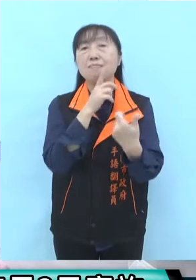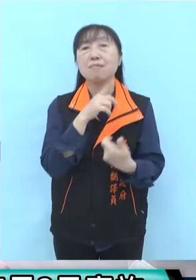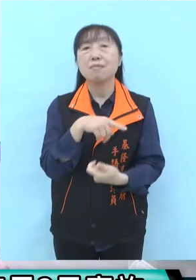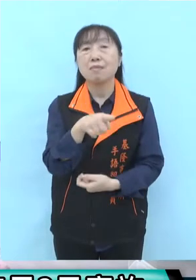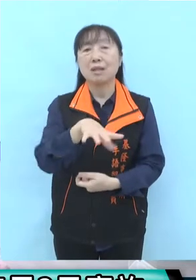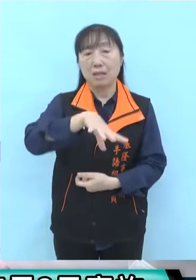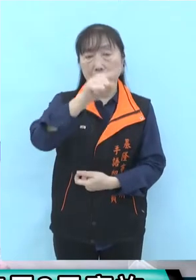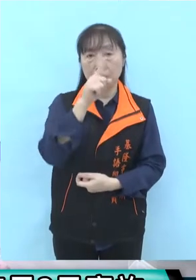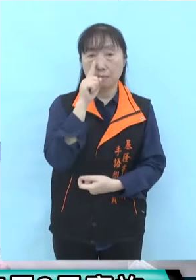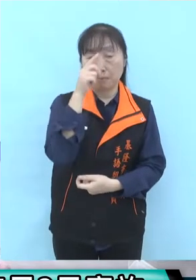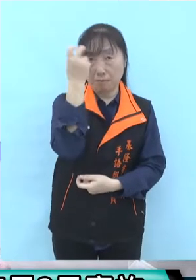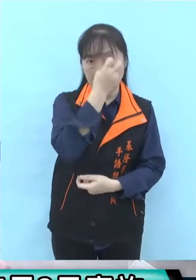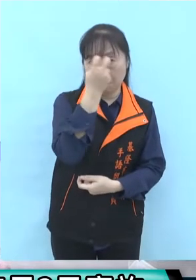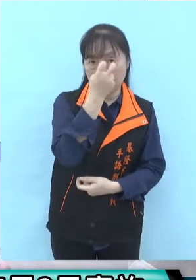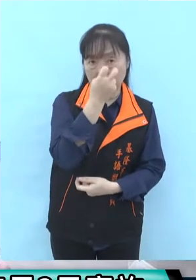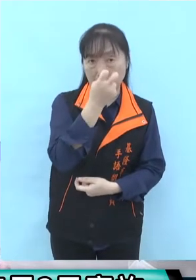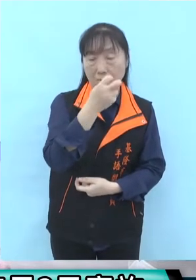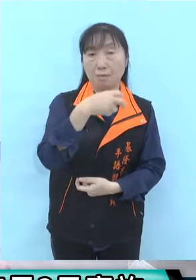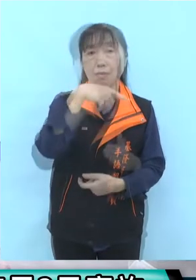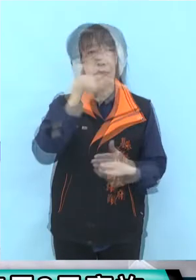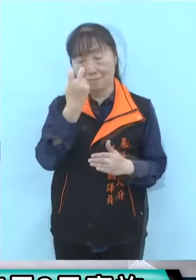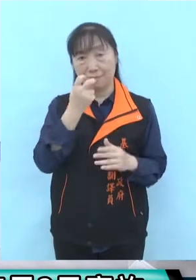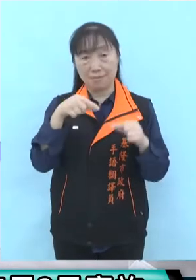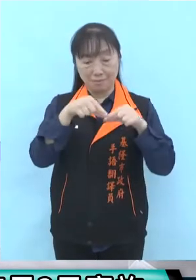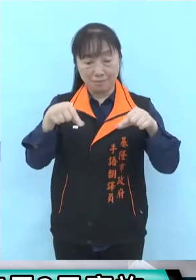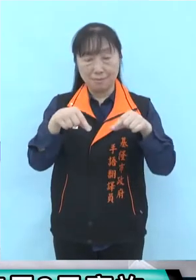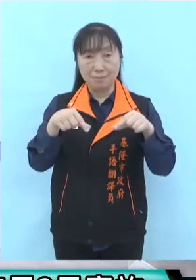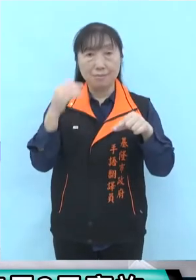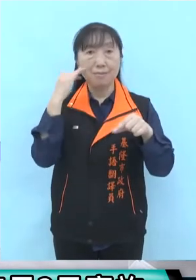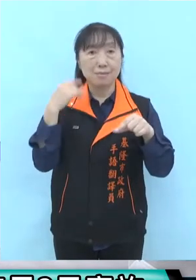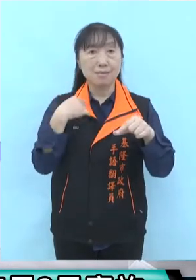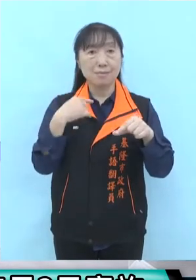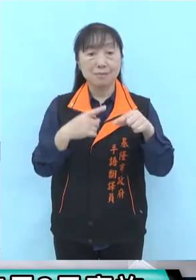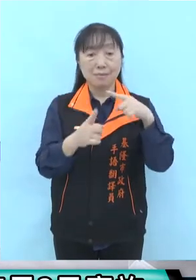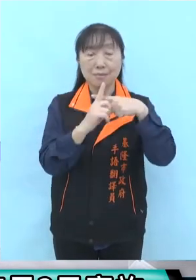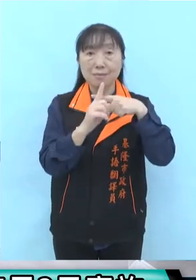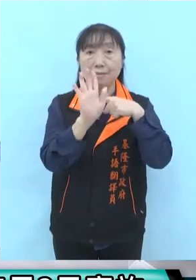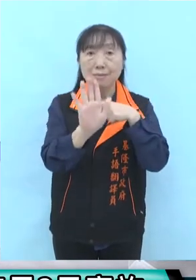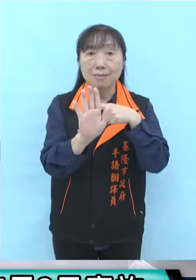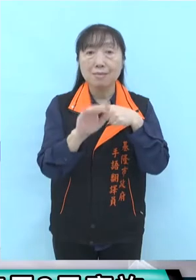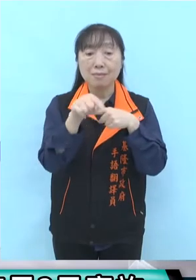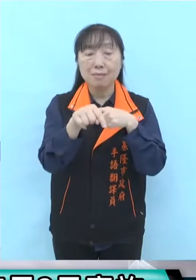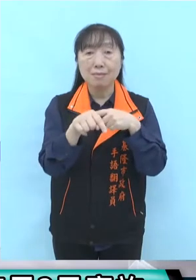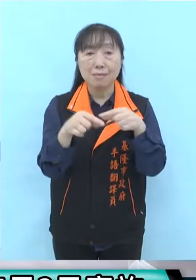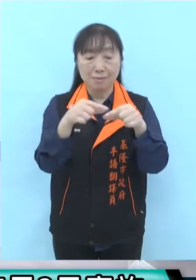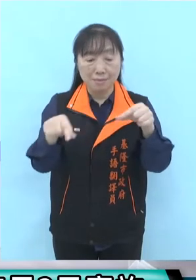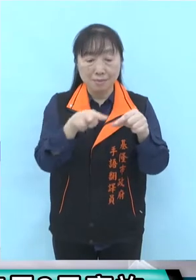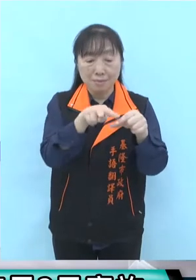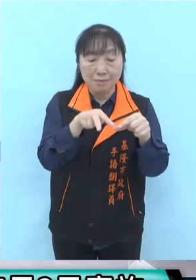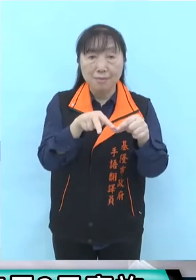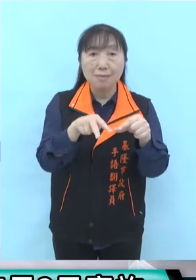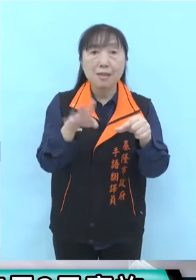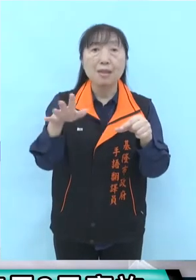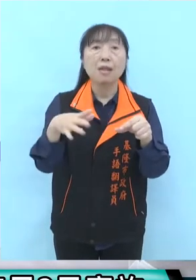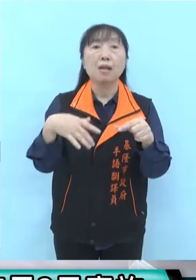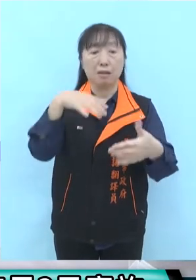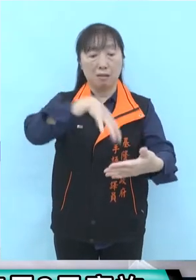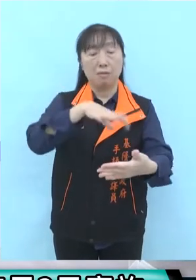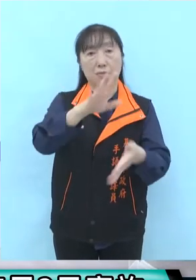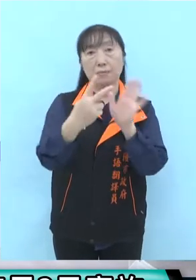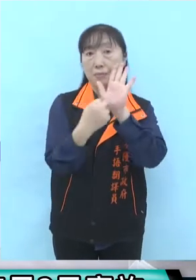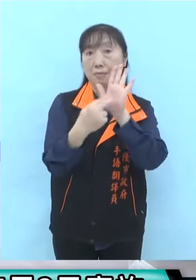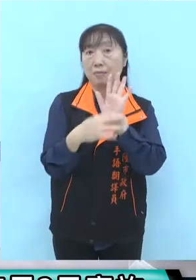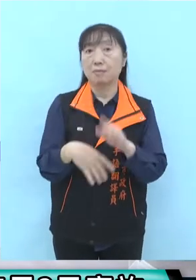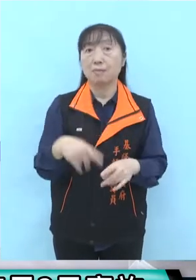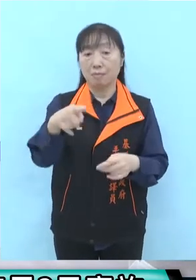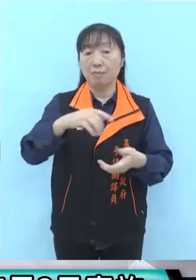后再来实施这个 PCR。如果你是快筛阳性，在那个包装里面就有指引，你必须把